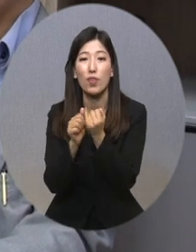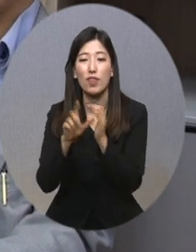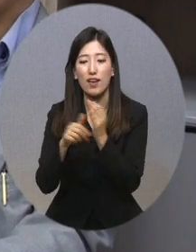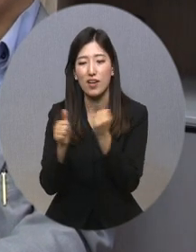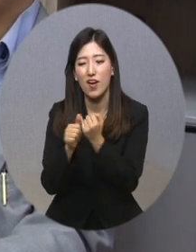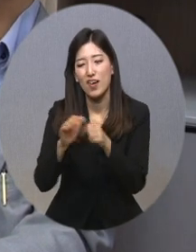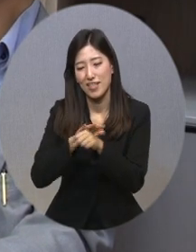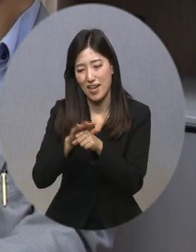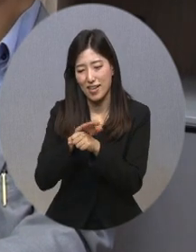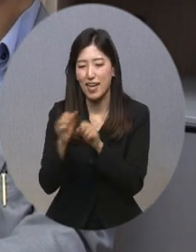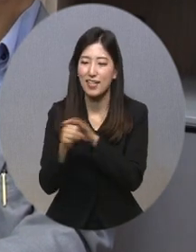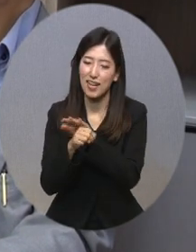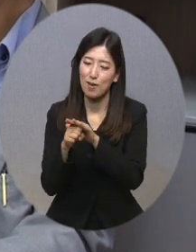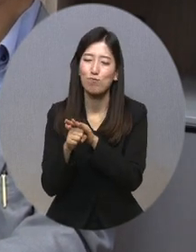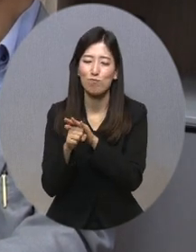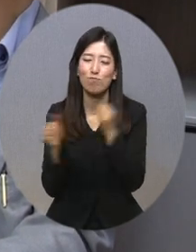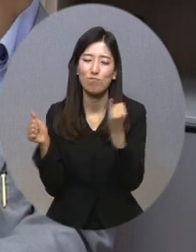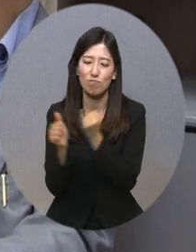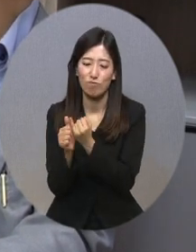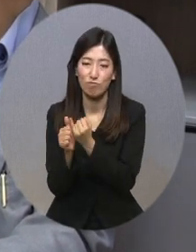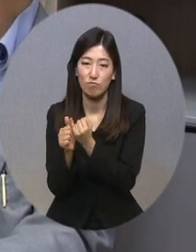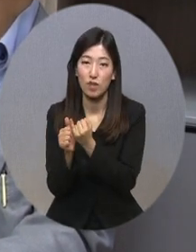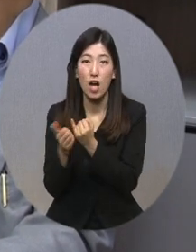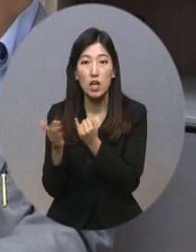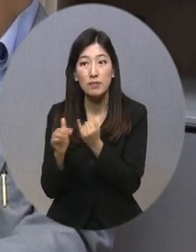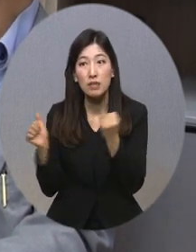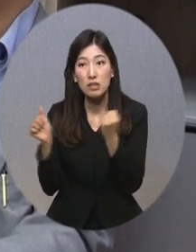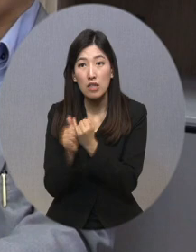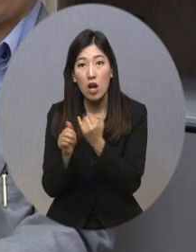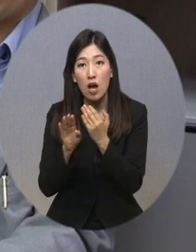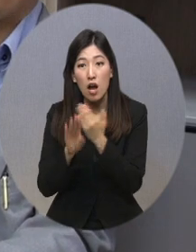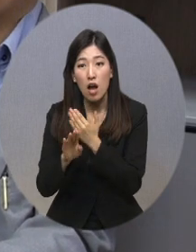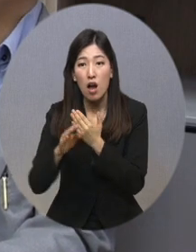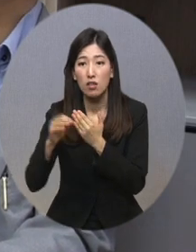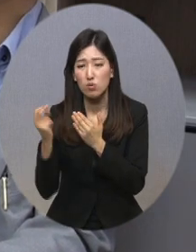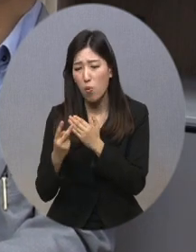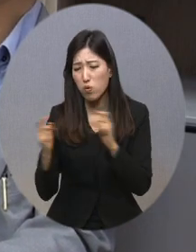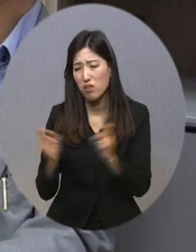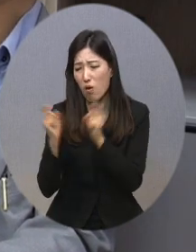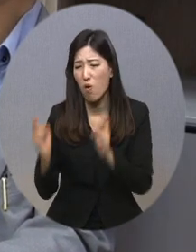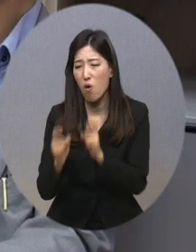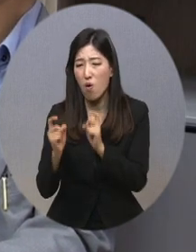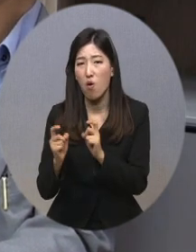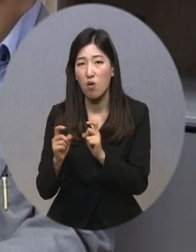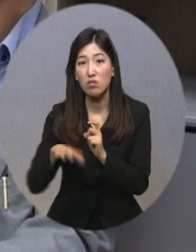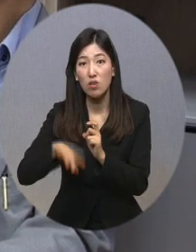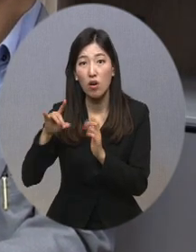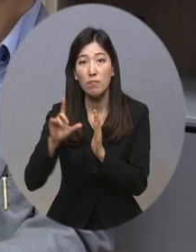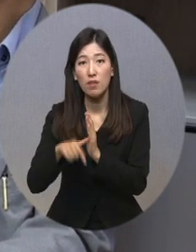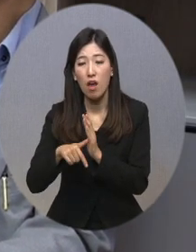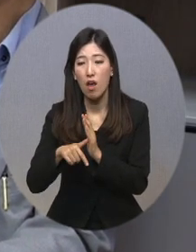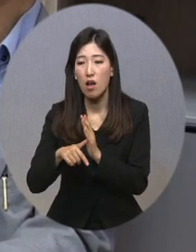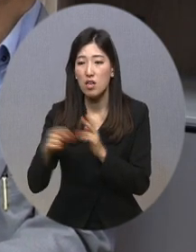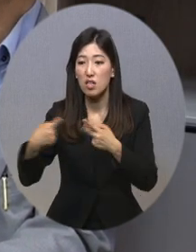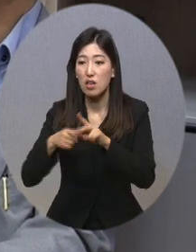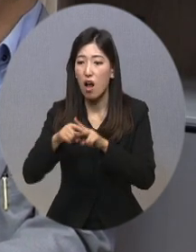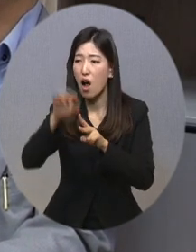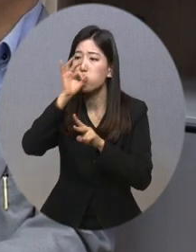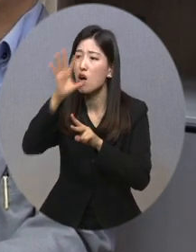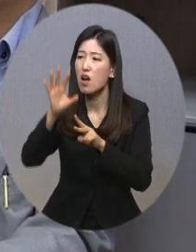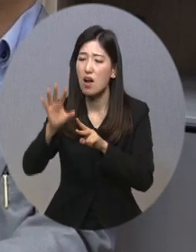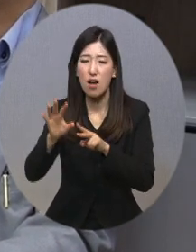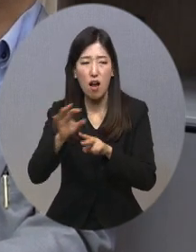저도 결혼 생활 초기에는 많이 다퉜거든요. 네. 서로 이해가 안 되는 거예요. 맞습니다. 그런데 네.